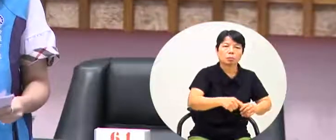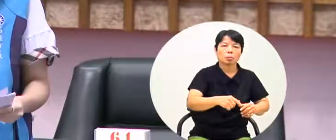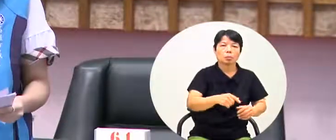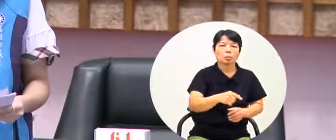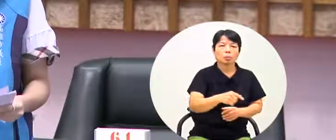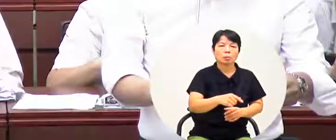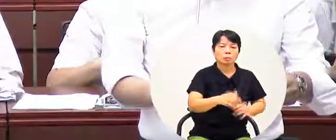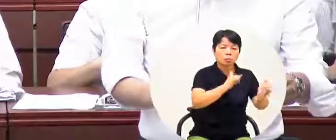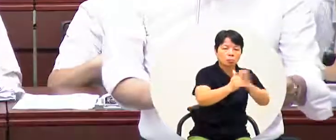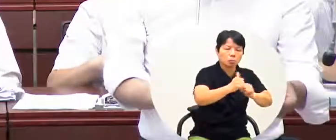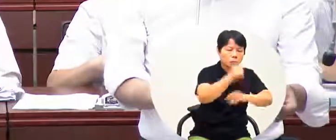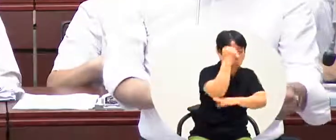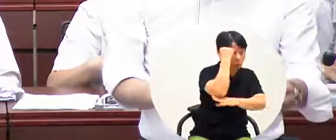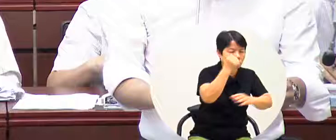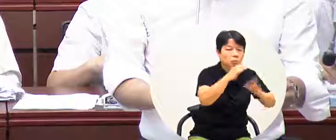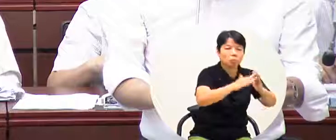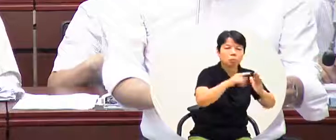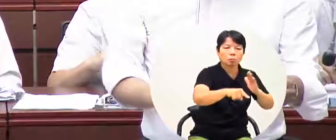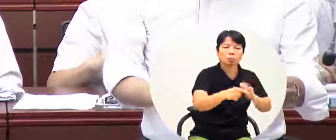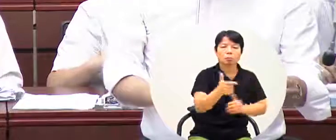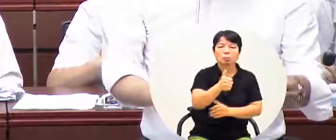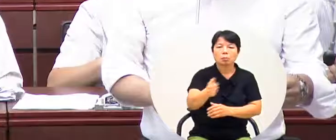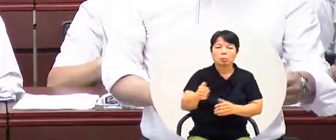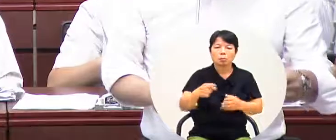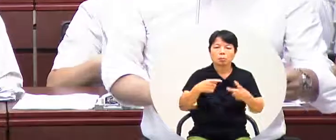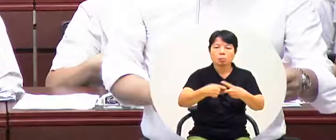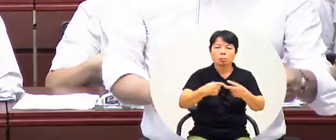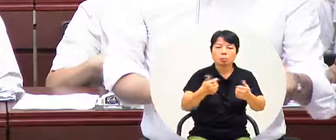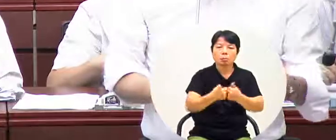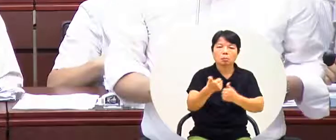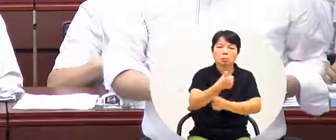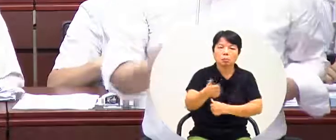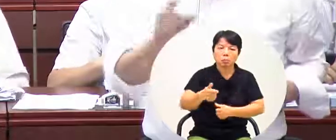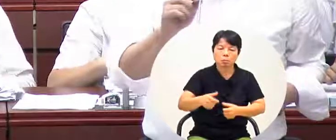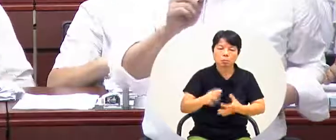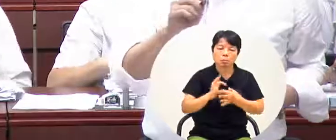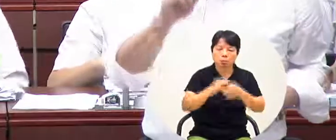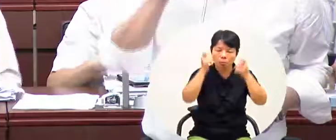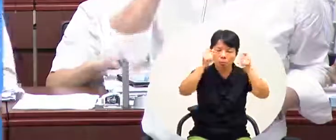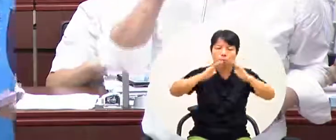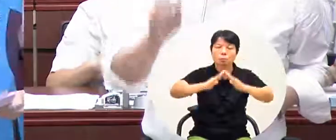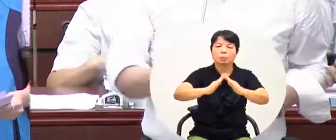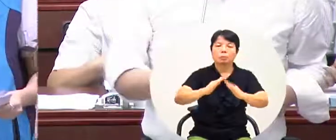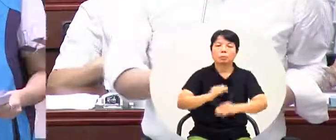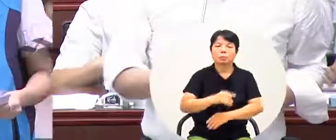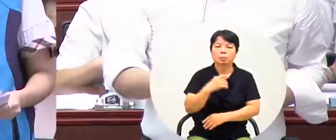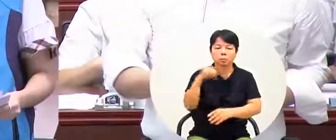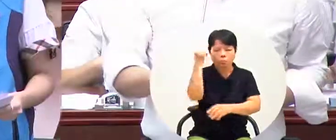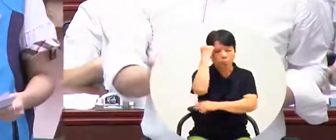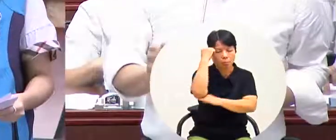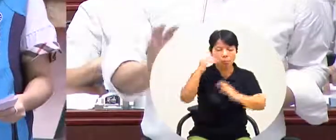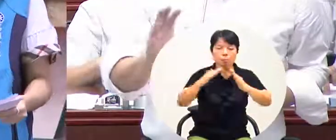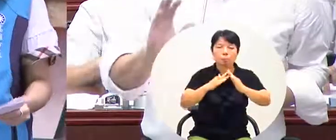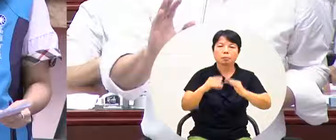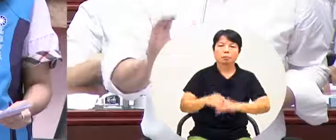谢李议员关心高雄市的这些住宅。那我想应该这样讲，只